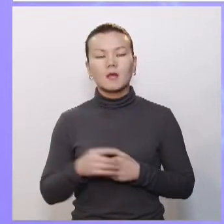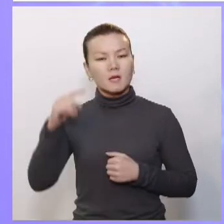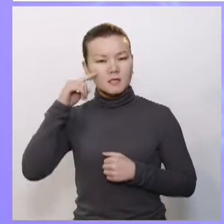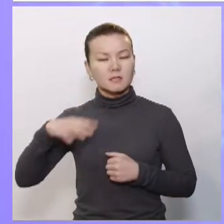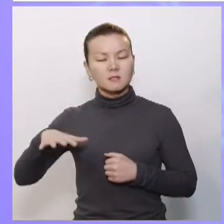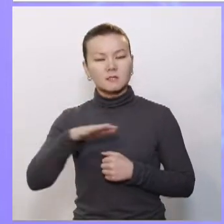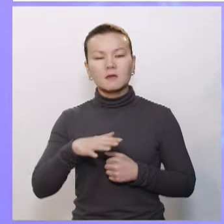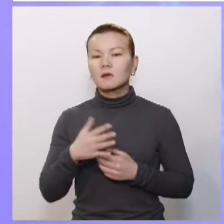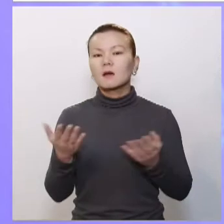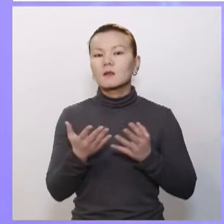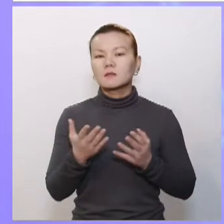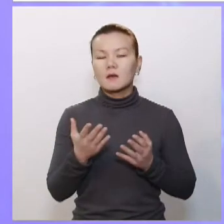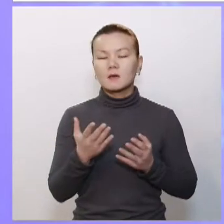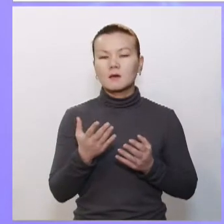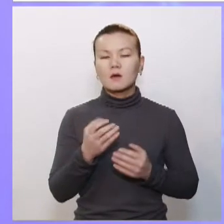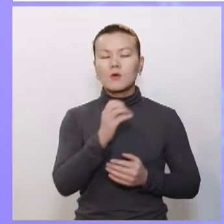Кыргызстан кандай өлкө?